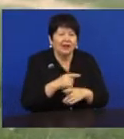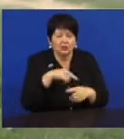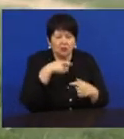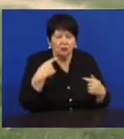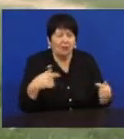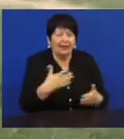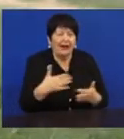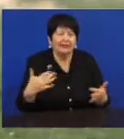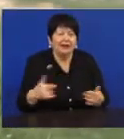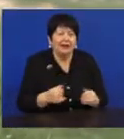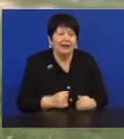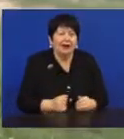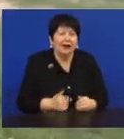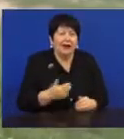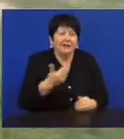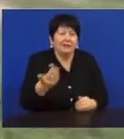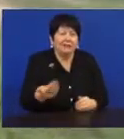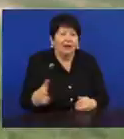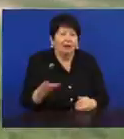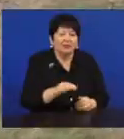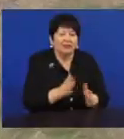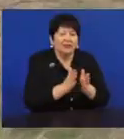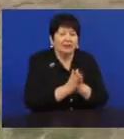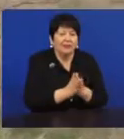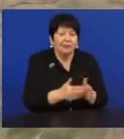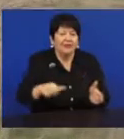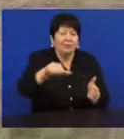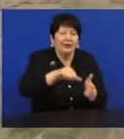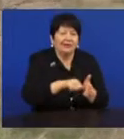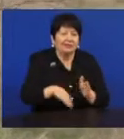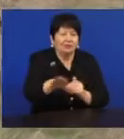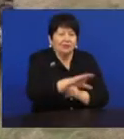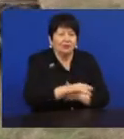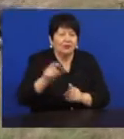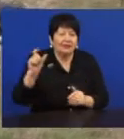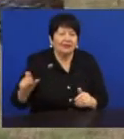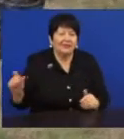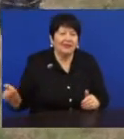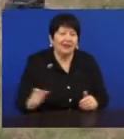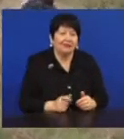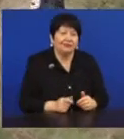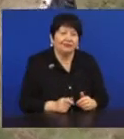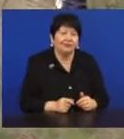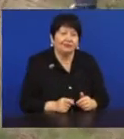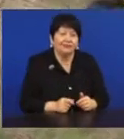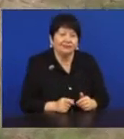și multe altele. Îndemnăm pe toți cetățenii să participe și...